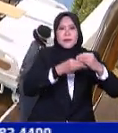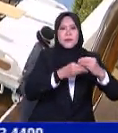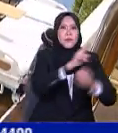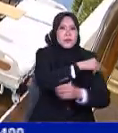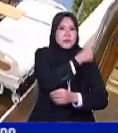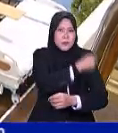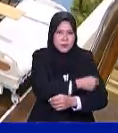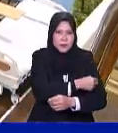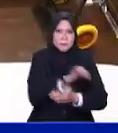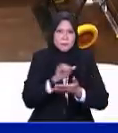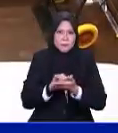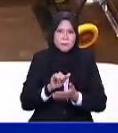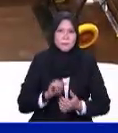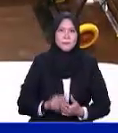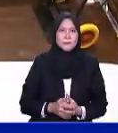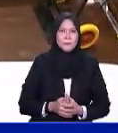bersepadu berkenaan